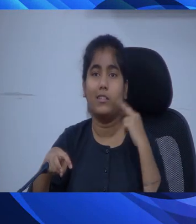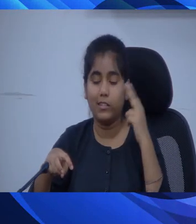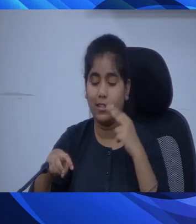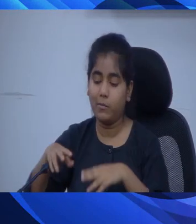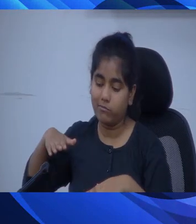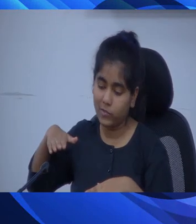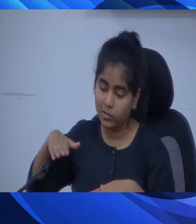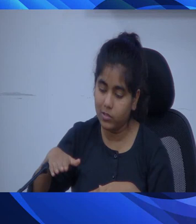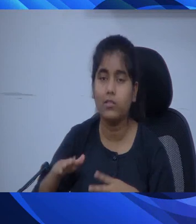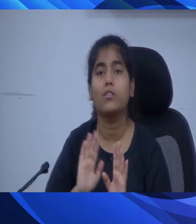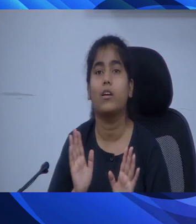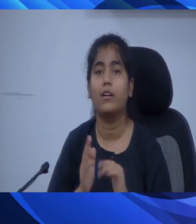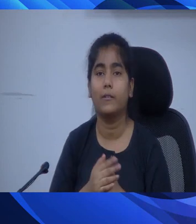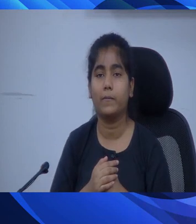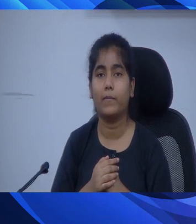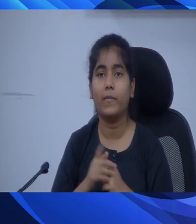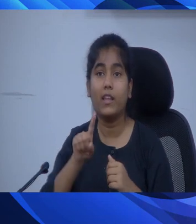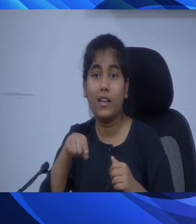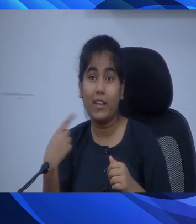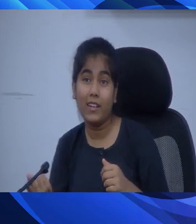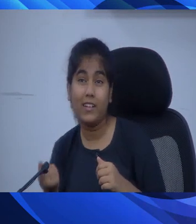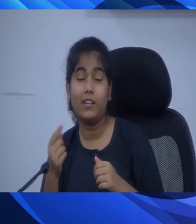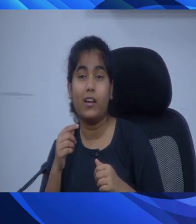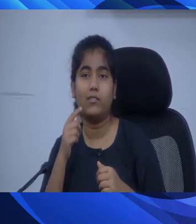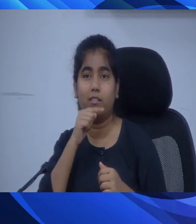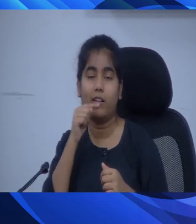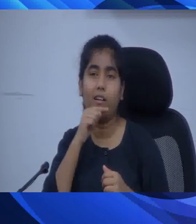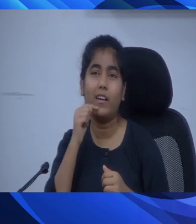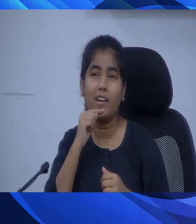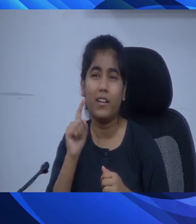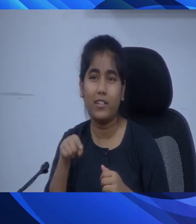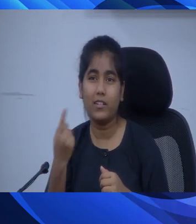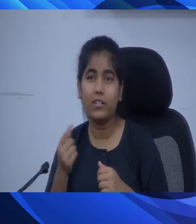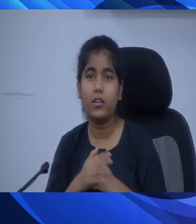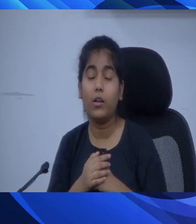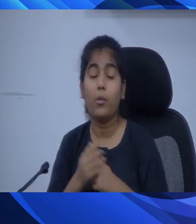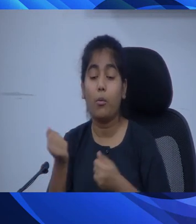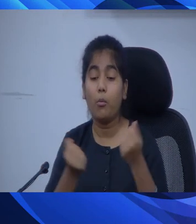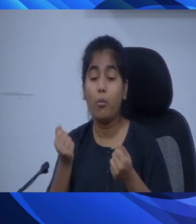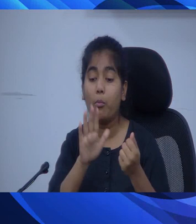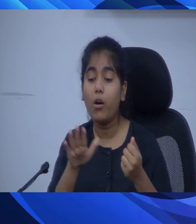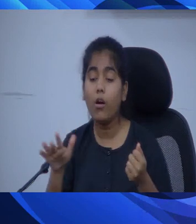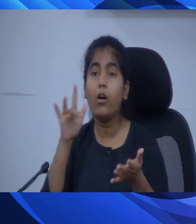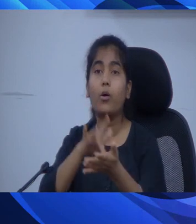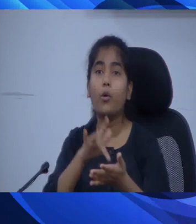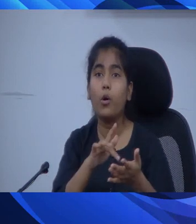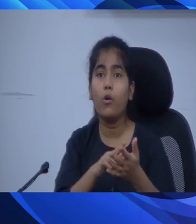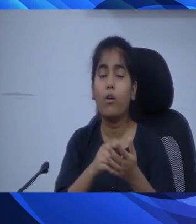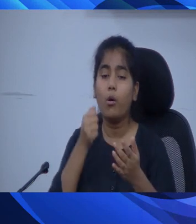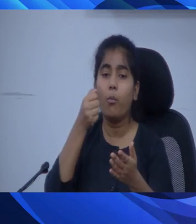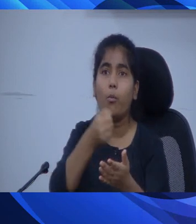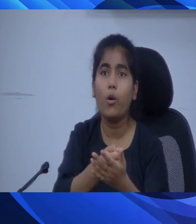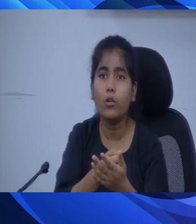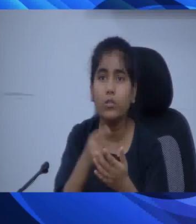से उनको गाड़ी आके उनको कहीं धक्का ना लगा दे। और आप रेड साइड में देखें कि कहाँ पार्किंग बनाई है, कि आप जब तक